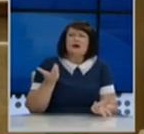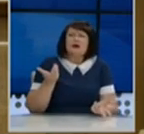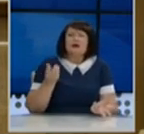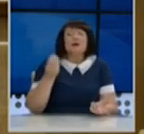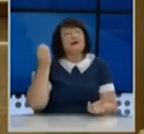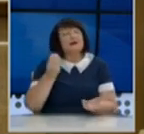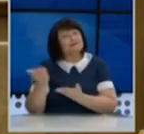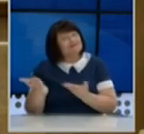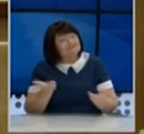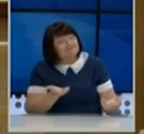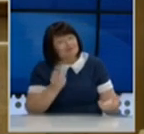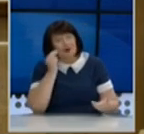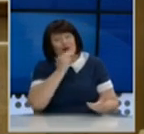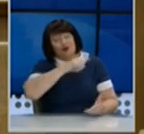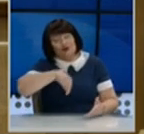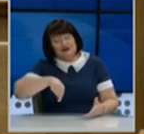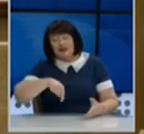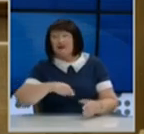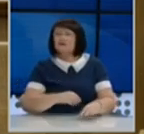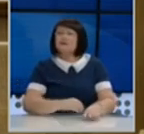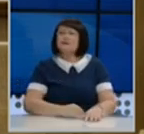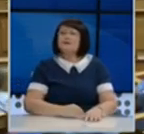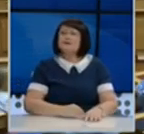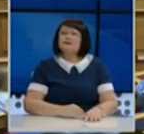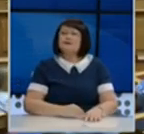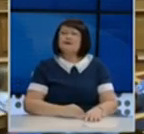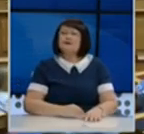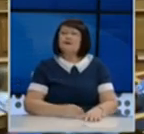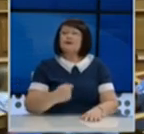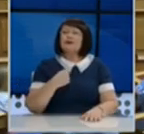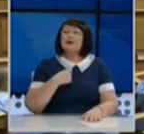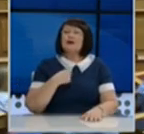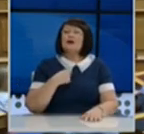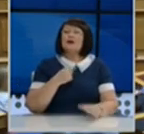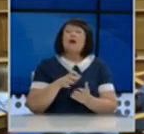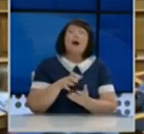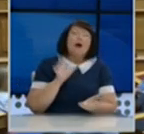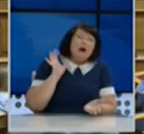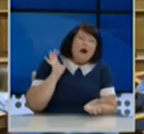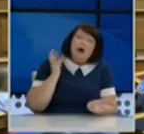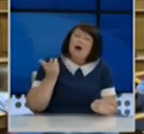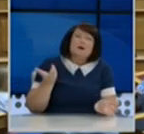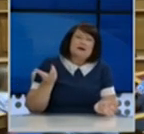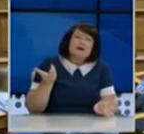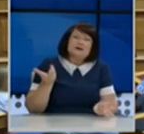ήρθατε κύριε Πρωθυπουργέ, έχω μείνει άναυδη από το